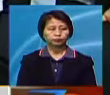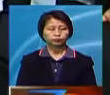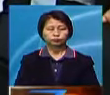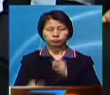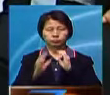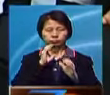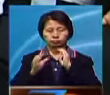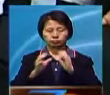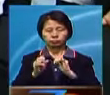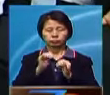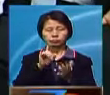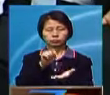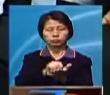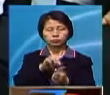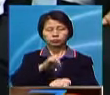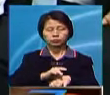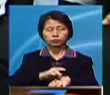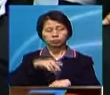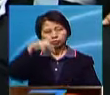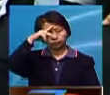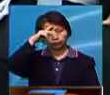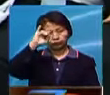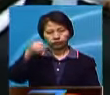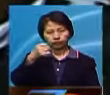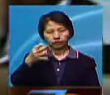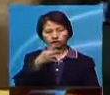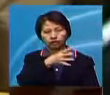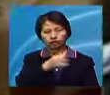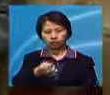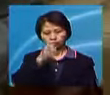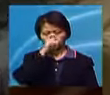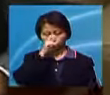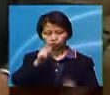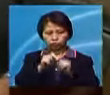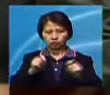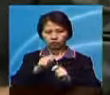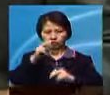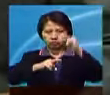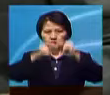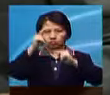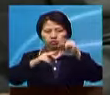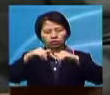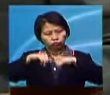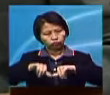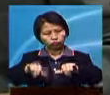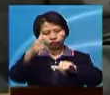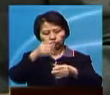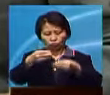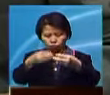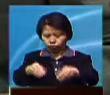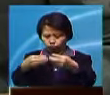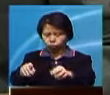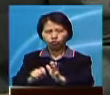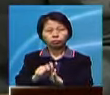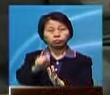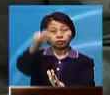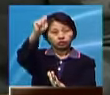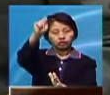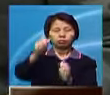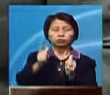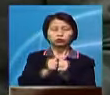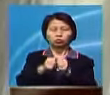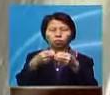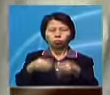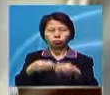Beliau bercakap pada siaran media di Putrajaya. Selain itu, penguatkuasaan terhadap tapak pembinaan masih diteruskan kerana pembiakan masih tinggi, itu dengan